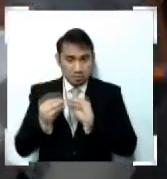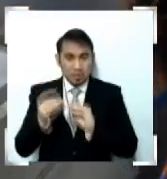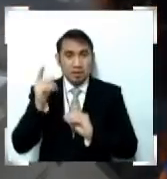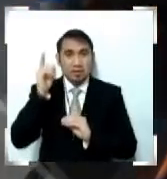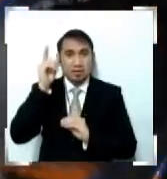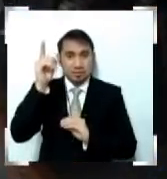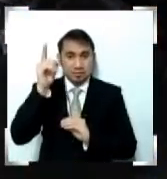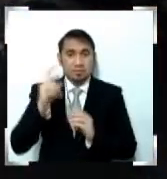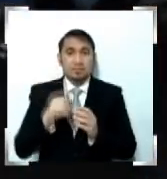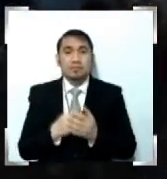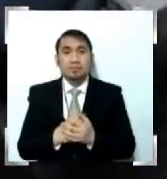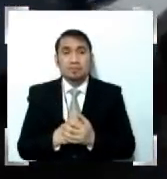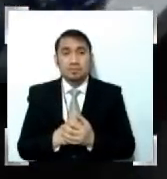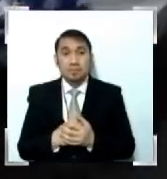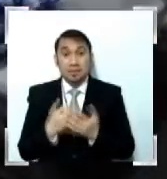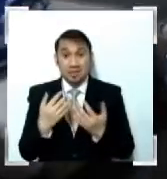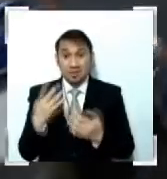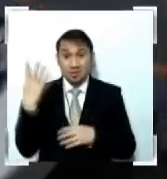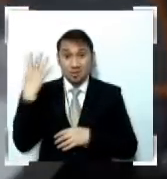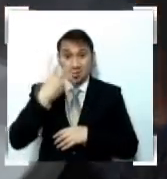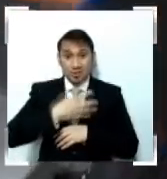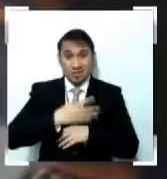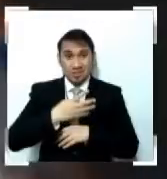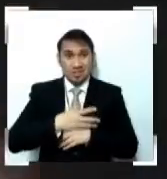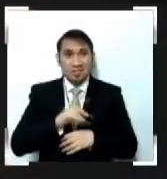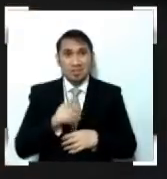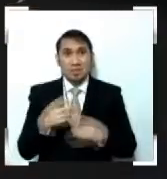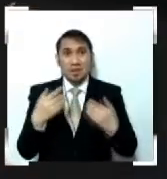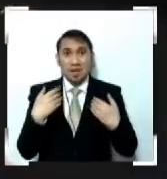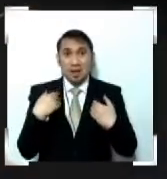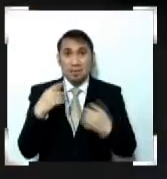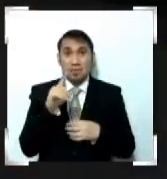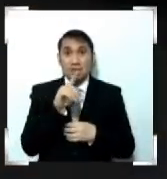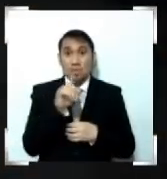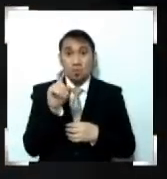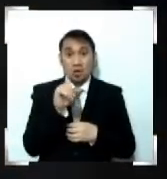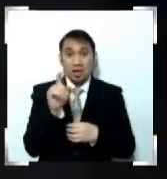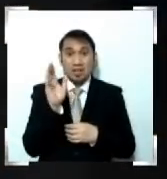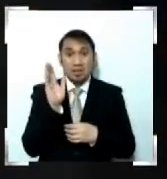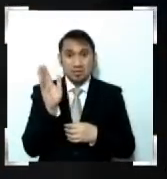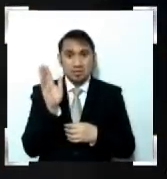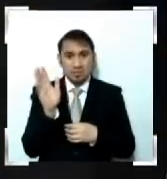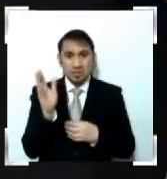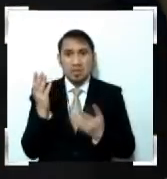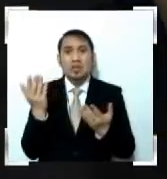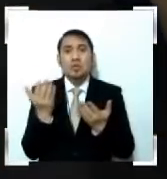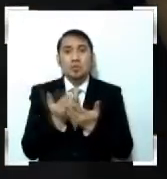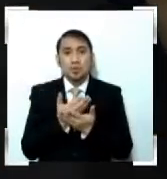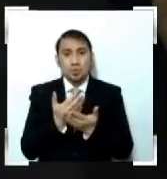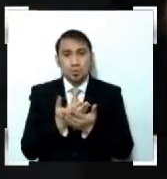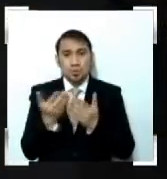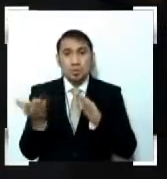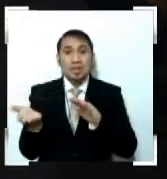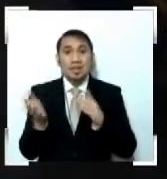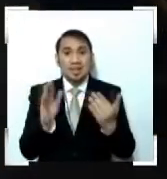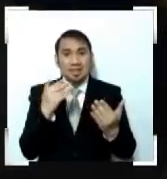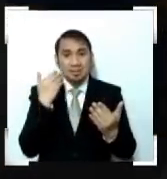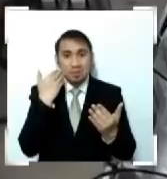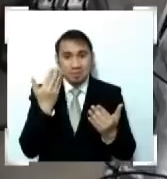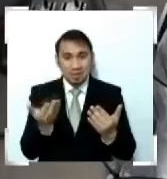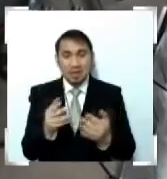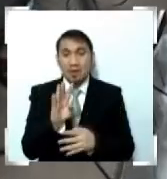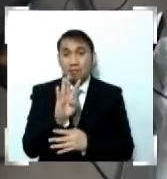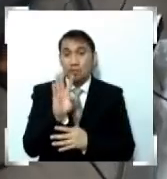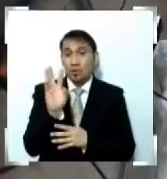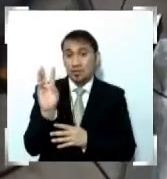nakaraang 4 na araw ang 150 new COVID deaths. Pero bumaba sa mahigit 46,000 ang